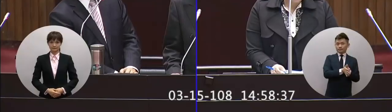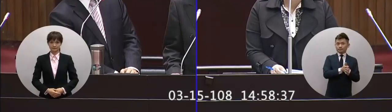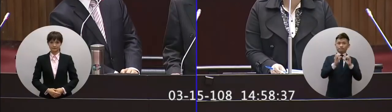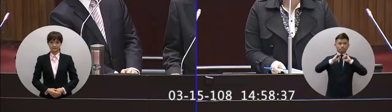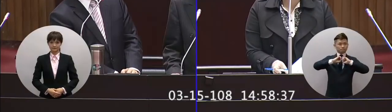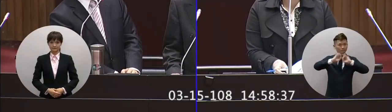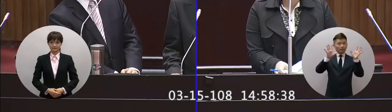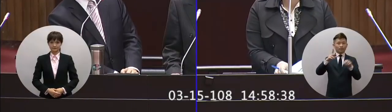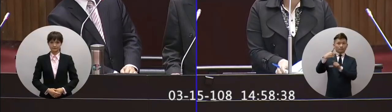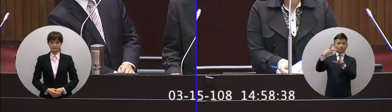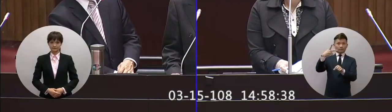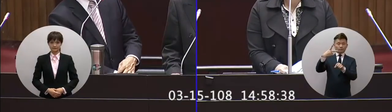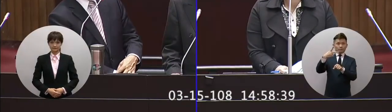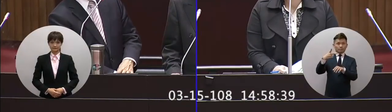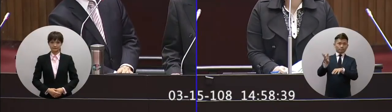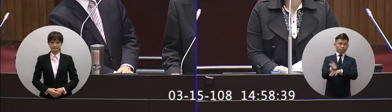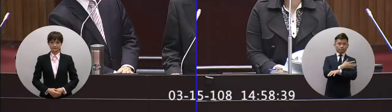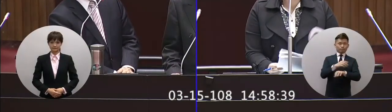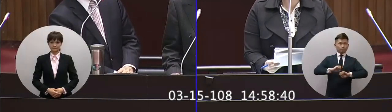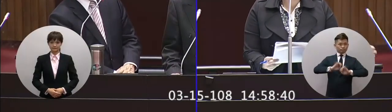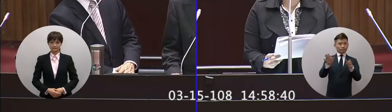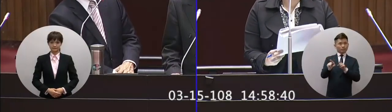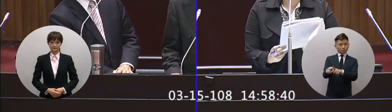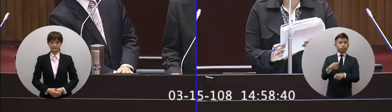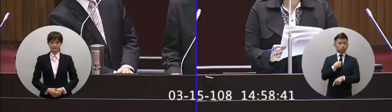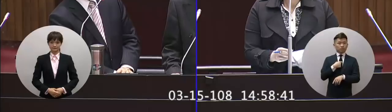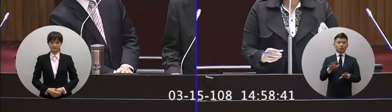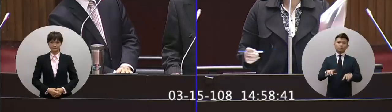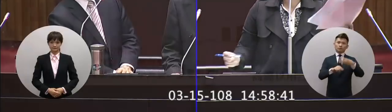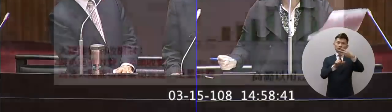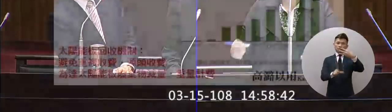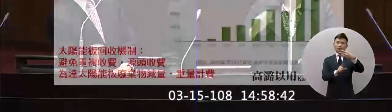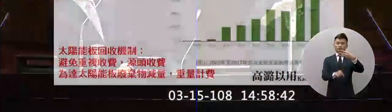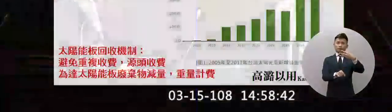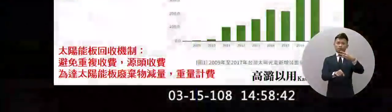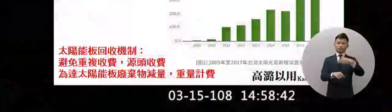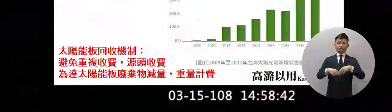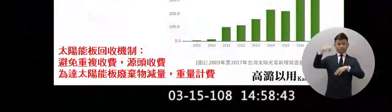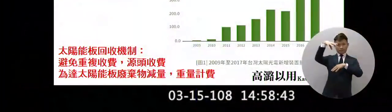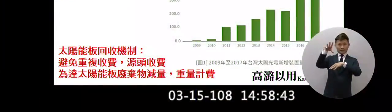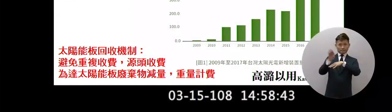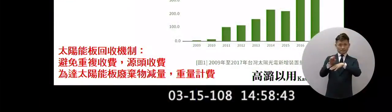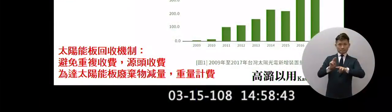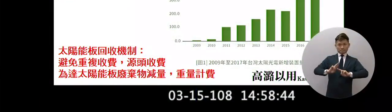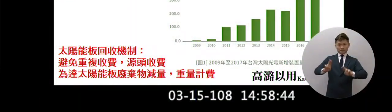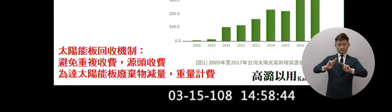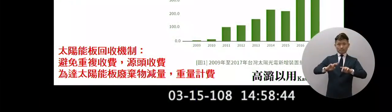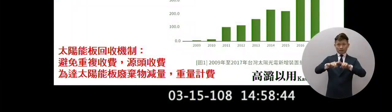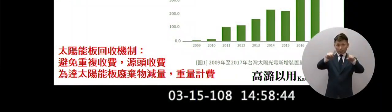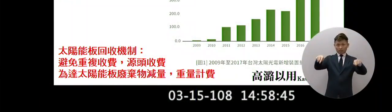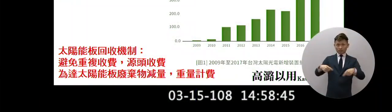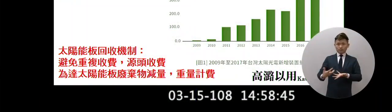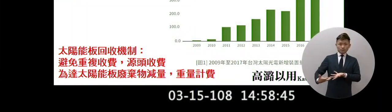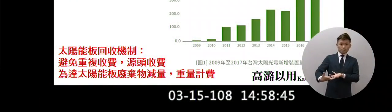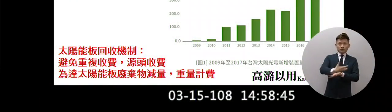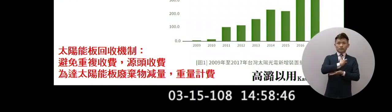在2月的时候上路，可是呢现在已经3月了，这个太阳能板这个回收机制到底出